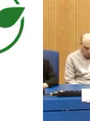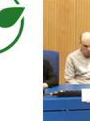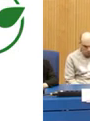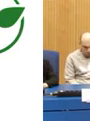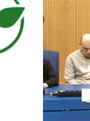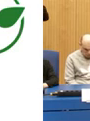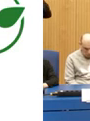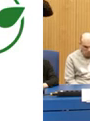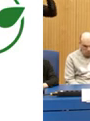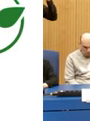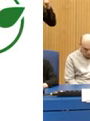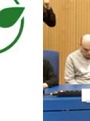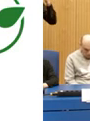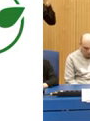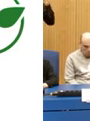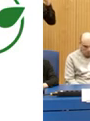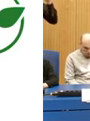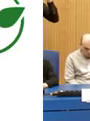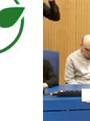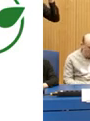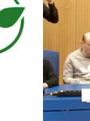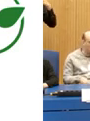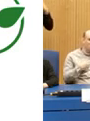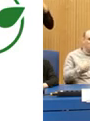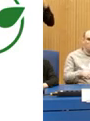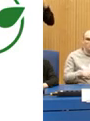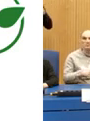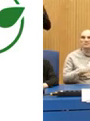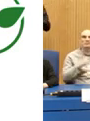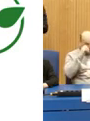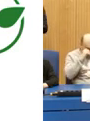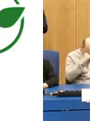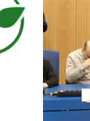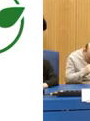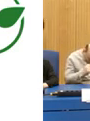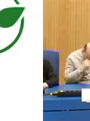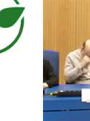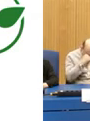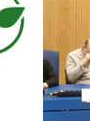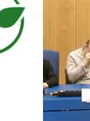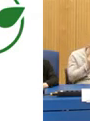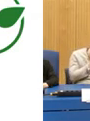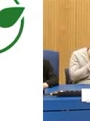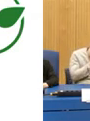Highlight. Und ich glaube, so geht es allen, die wir heute hier sitzen dürfen, dass solche Reisen nach Wien natürlich ein ganz